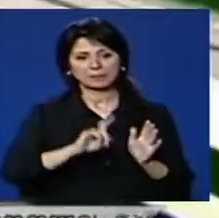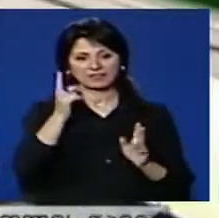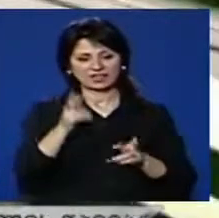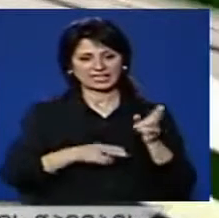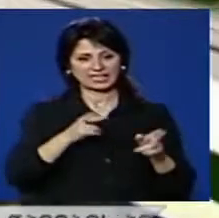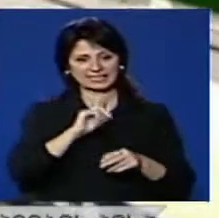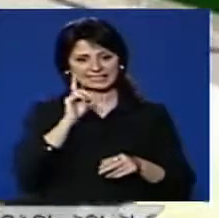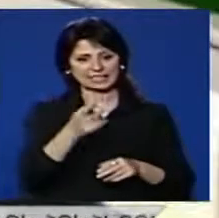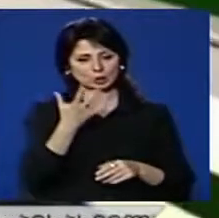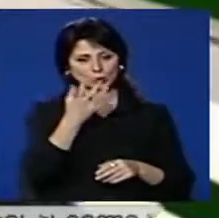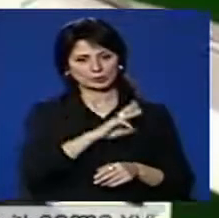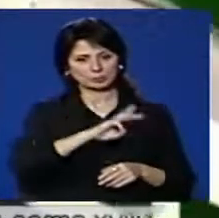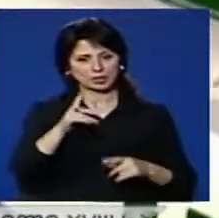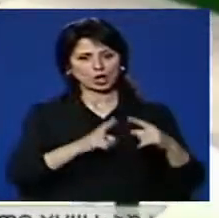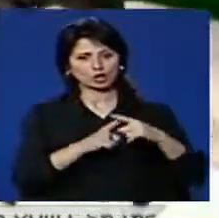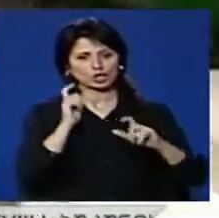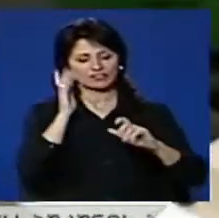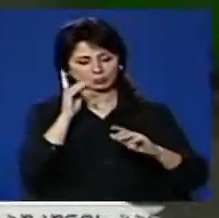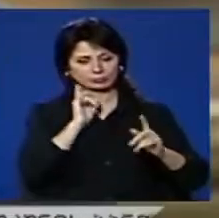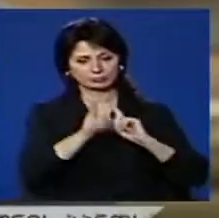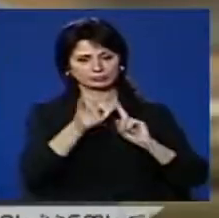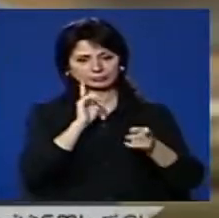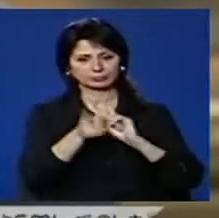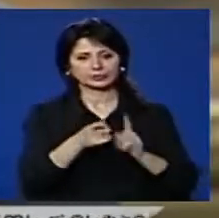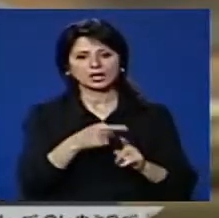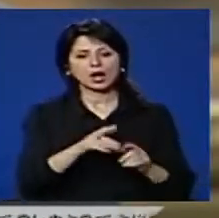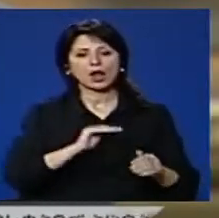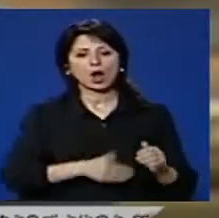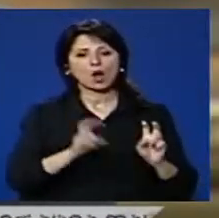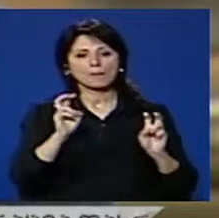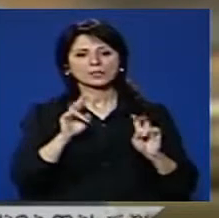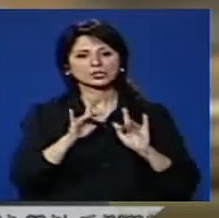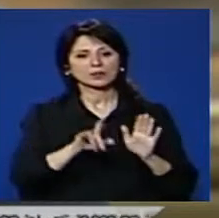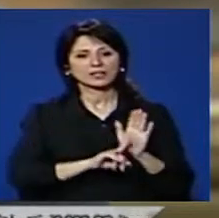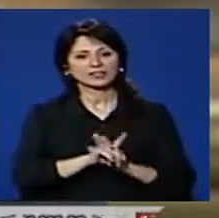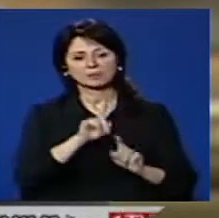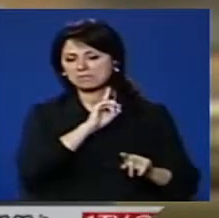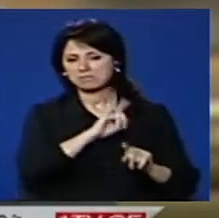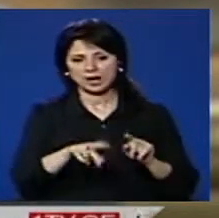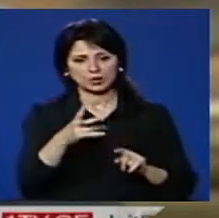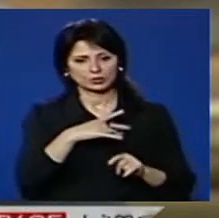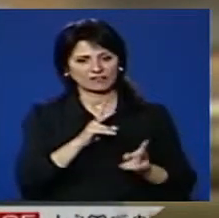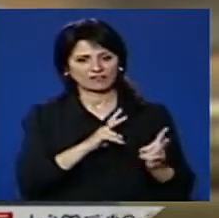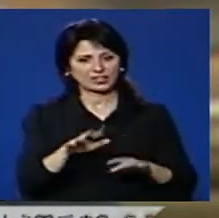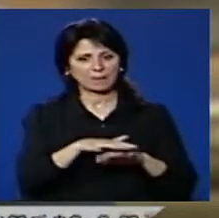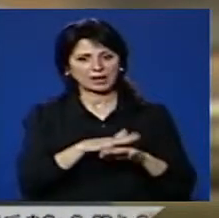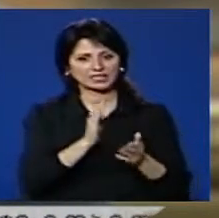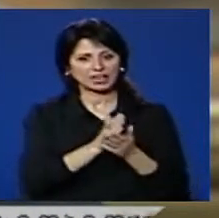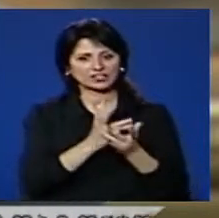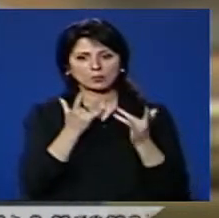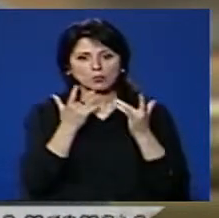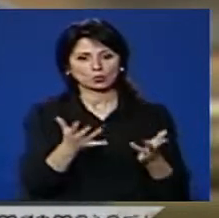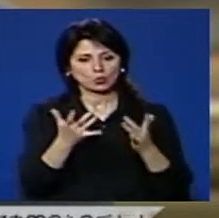რკინიგზა წელიწადში 5 მილიონ ტონატვირთს გაატარებს. ჩვენ გვინდა, რომ კომერციული საქმიანობა დავიწყოთ, რაც შეიძლება მალე, ვინაიდან ბაზარზე არსებობს